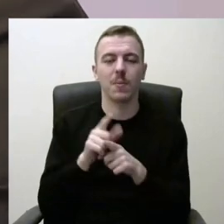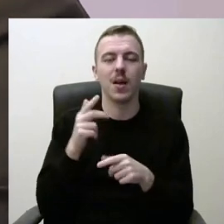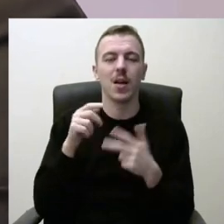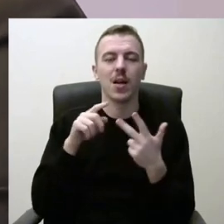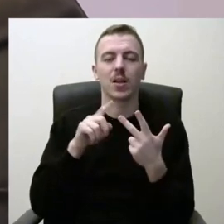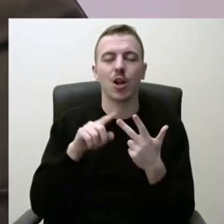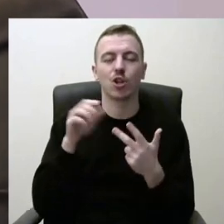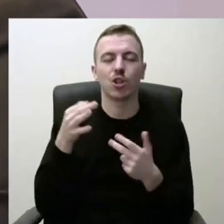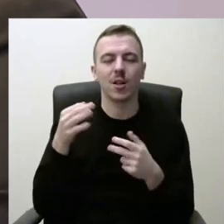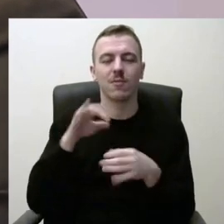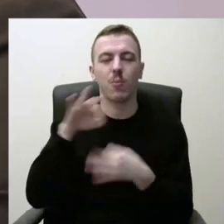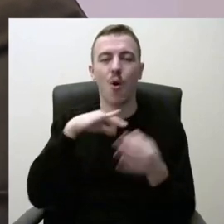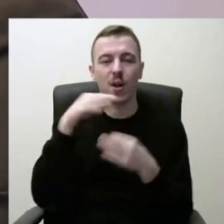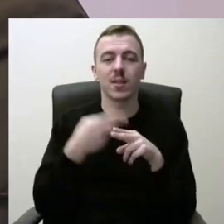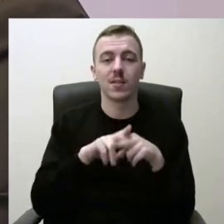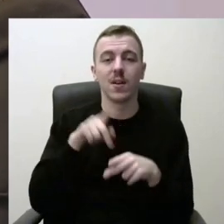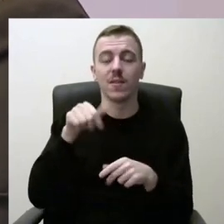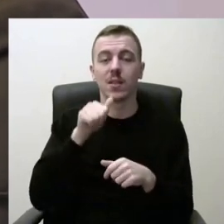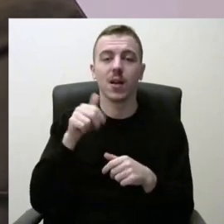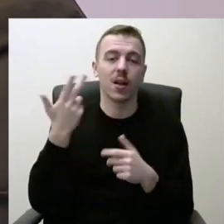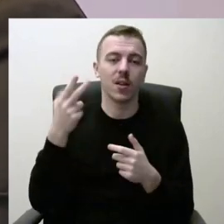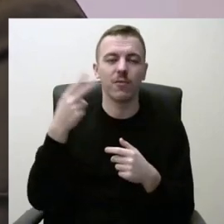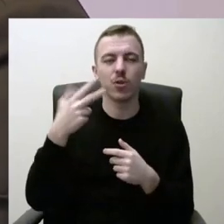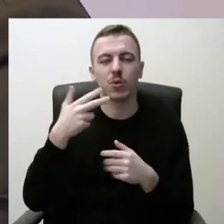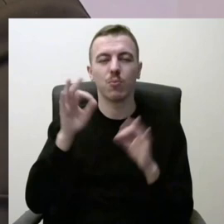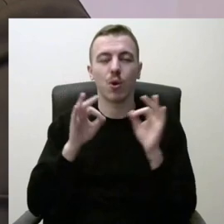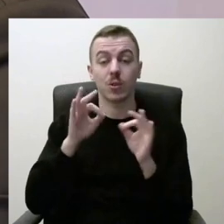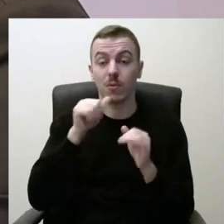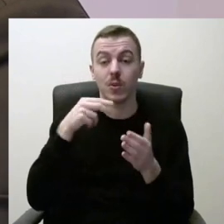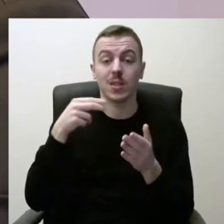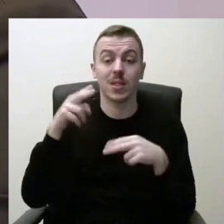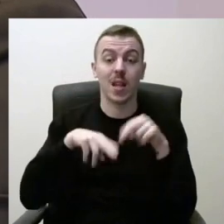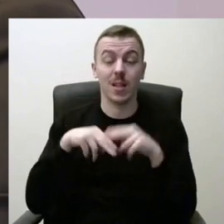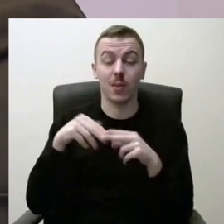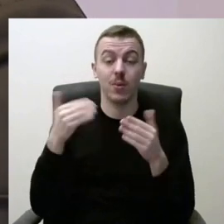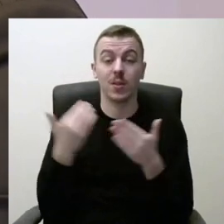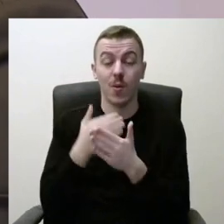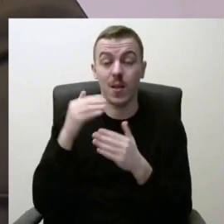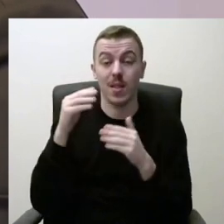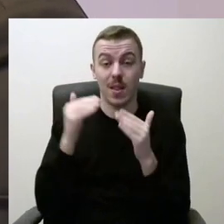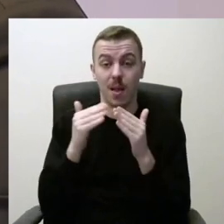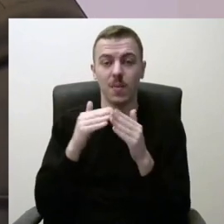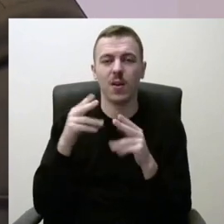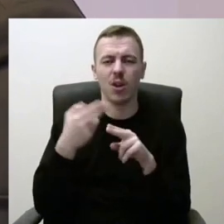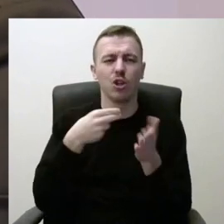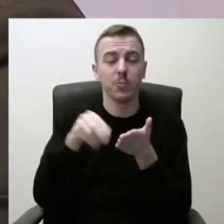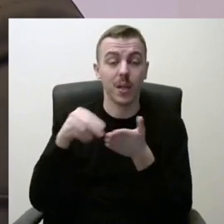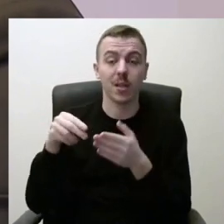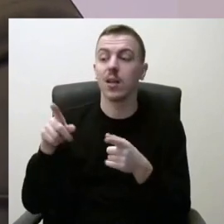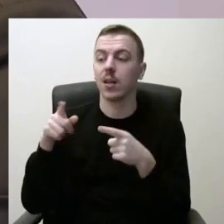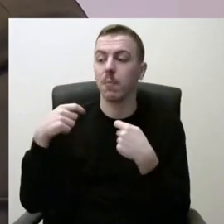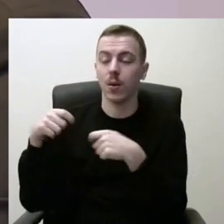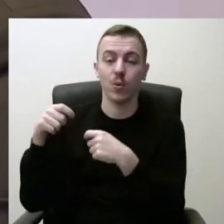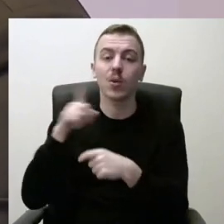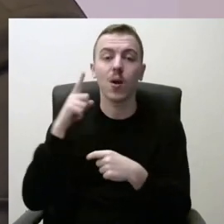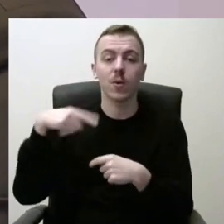kokie 20-30 procentų kiekvienam statybos name išpirktų būtų ir išnamuotų jos jaunimui. Ir jie per tą laiką, kol įsimokės